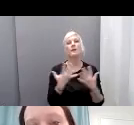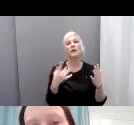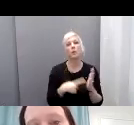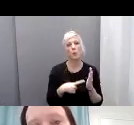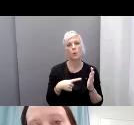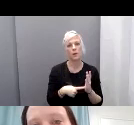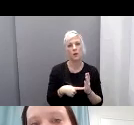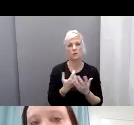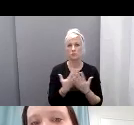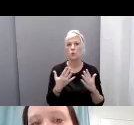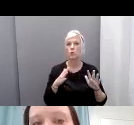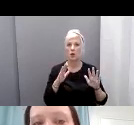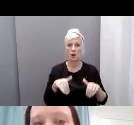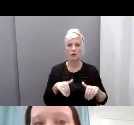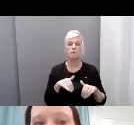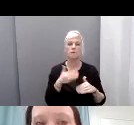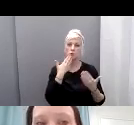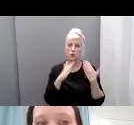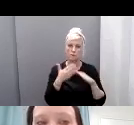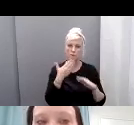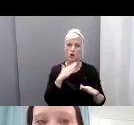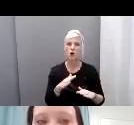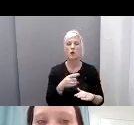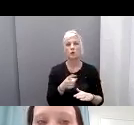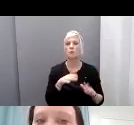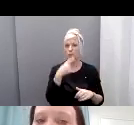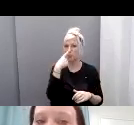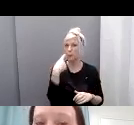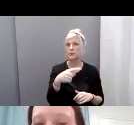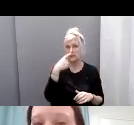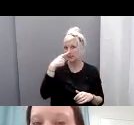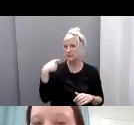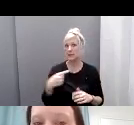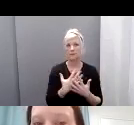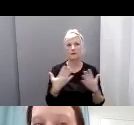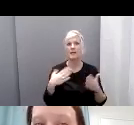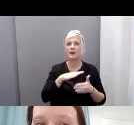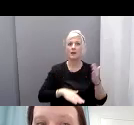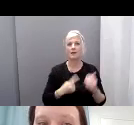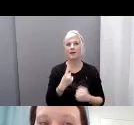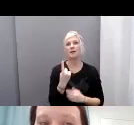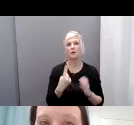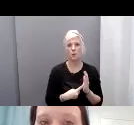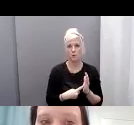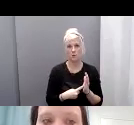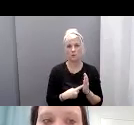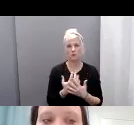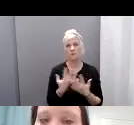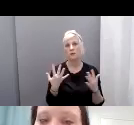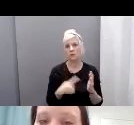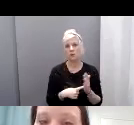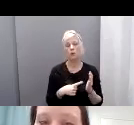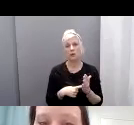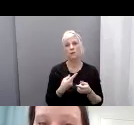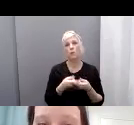Det är många som har skrivit att de har blivit utsatta mer än en gång för olika